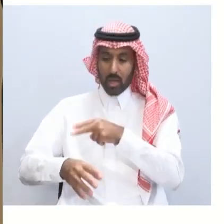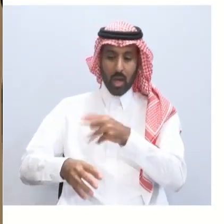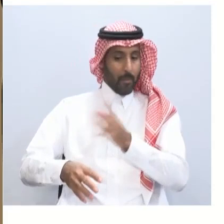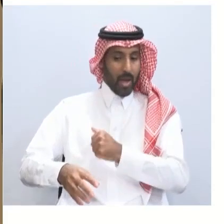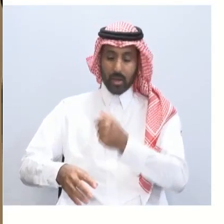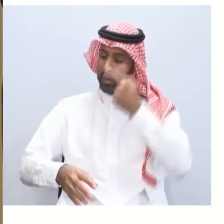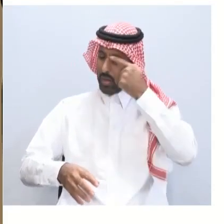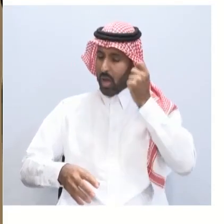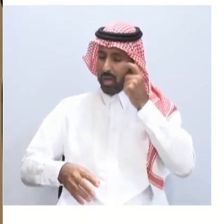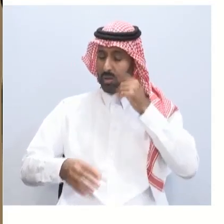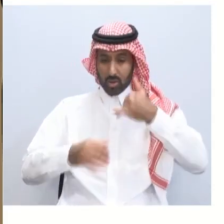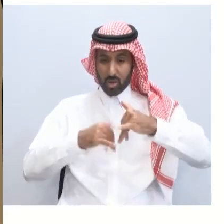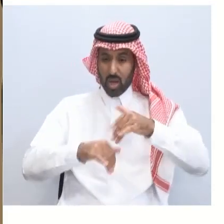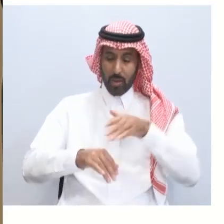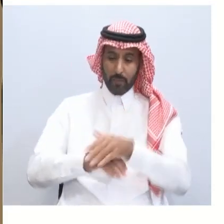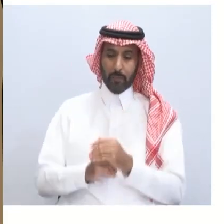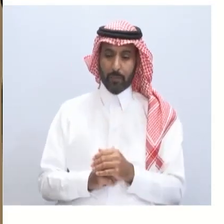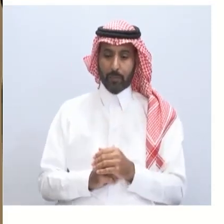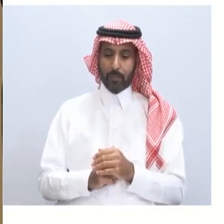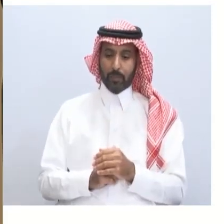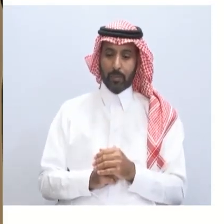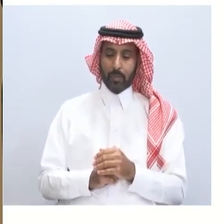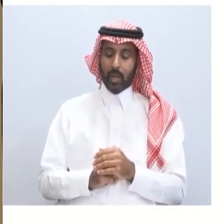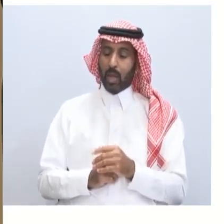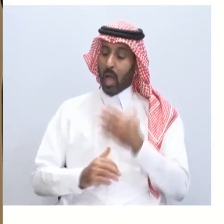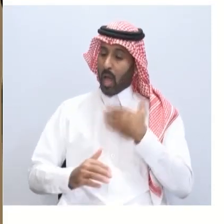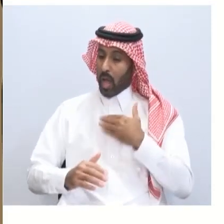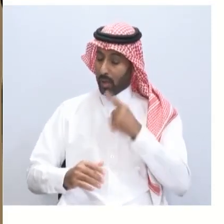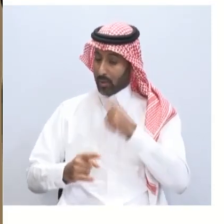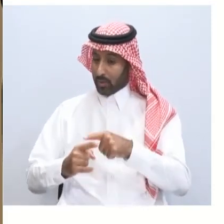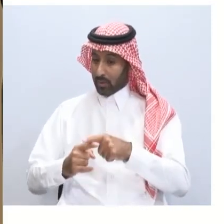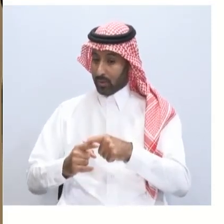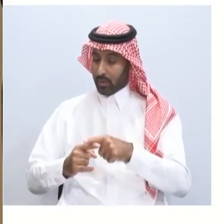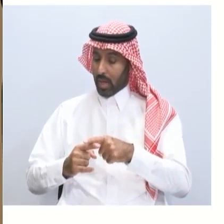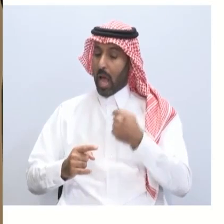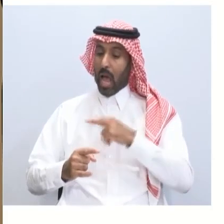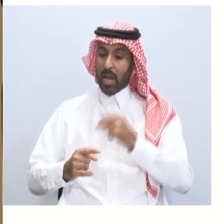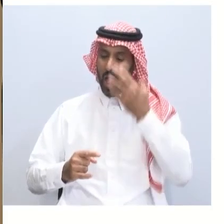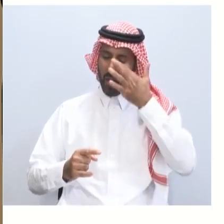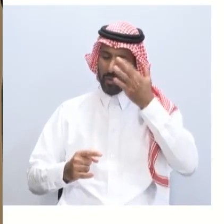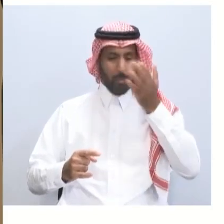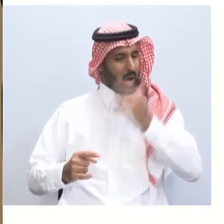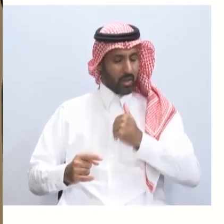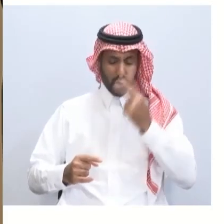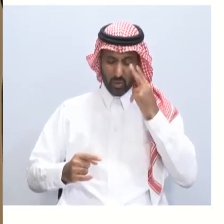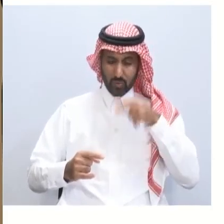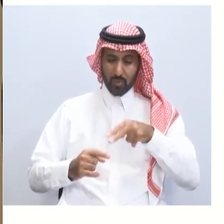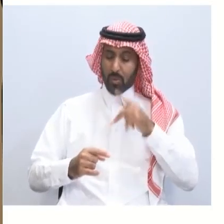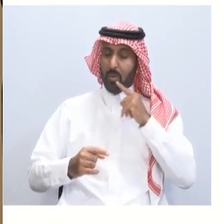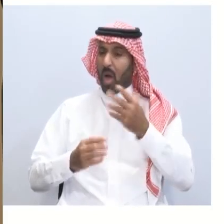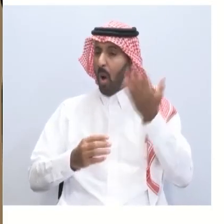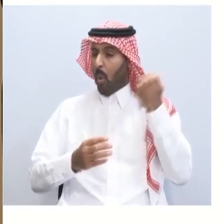لا استطيع ان ارى الطريق هون عليك يا صديقي فانا فقدت نعمه البصر منذ